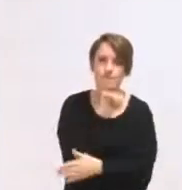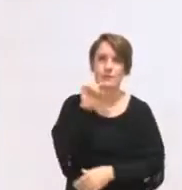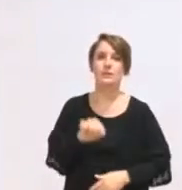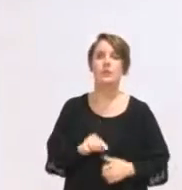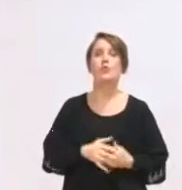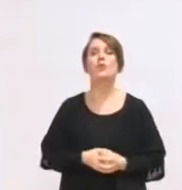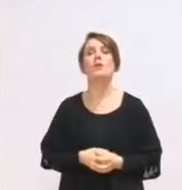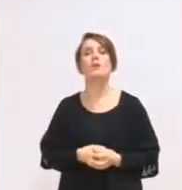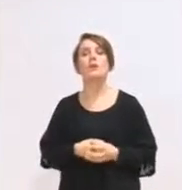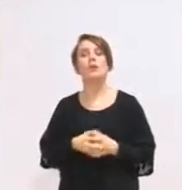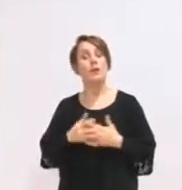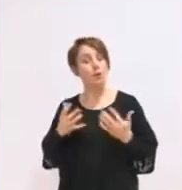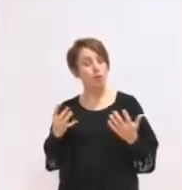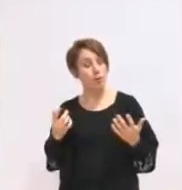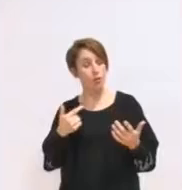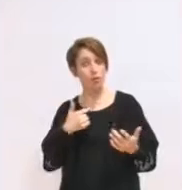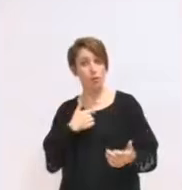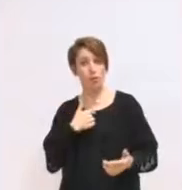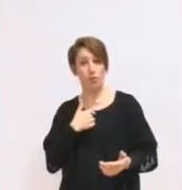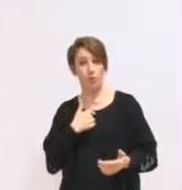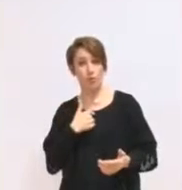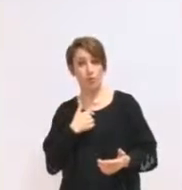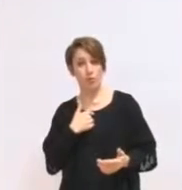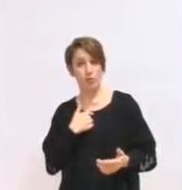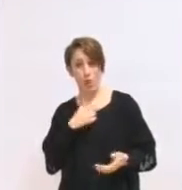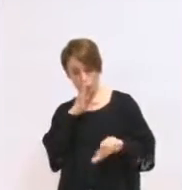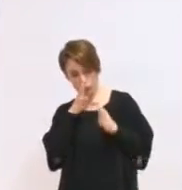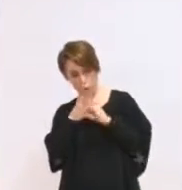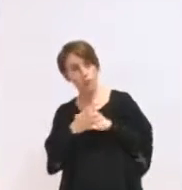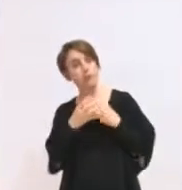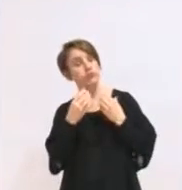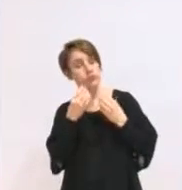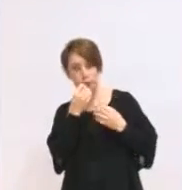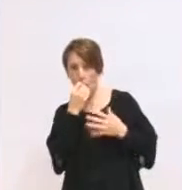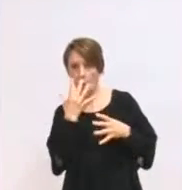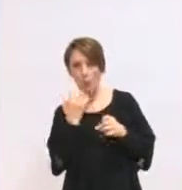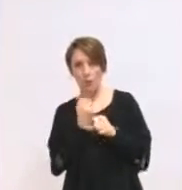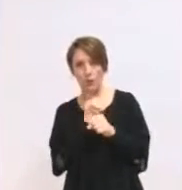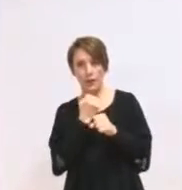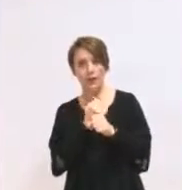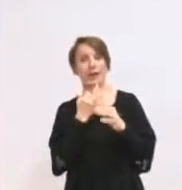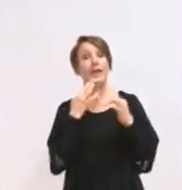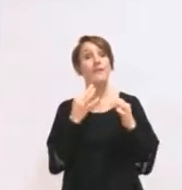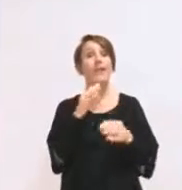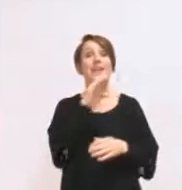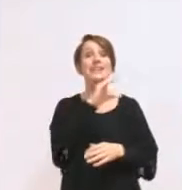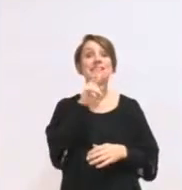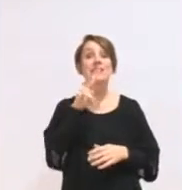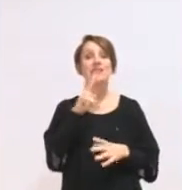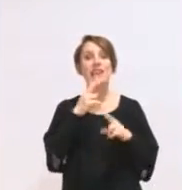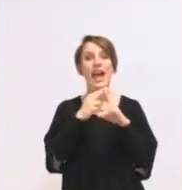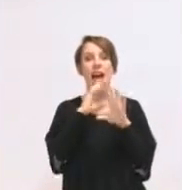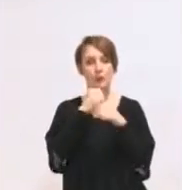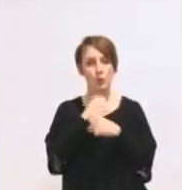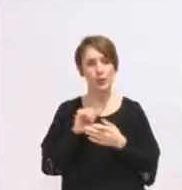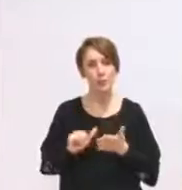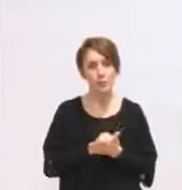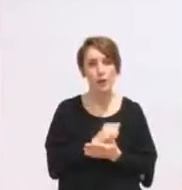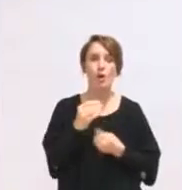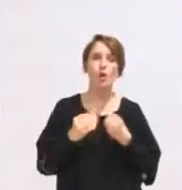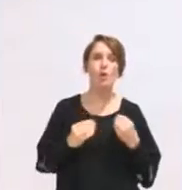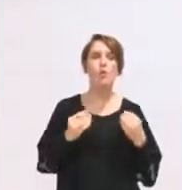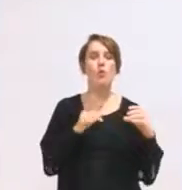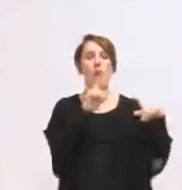avec satisfaction le travail qui a été engagé ou qui est à venir, par exemple, sur l'expérimentation de CV anonyme, ou alors sur les vestiaires non mixtes